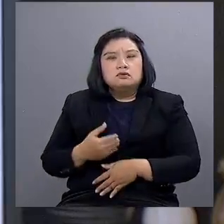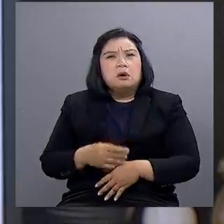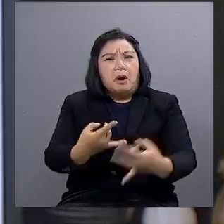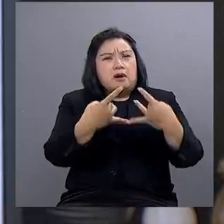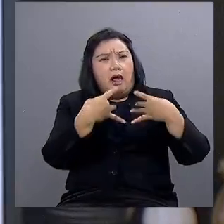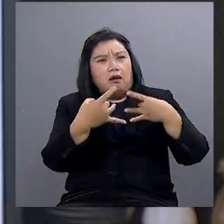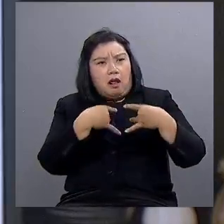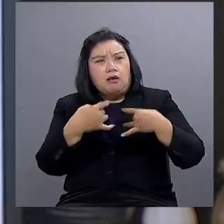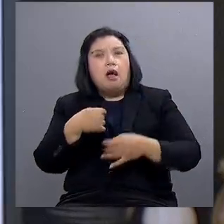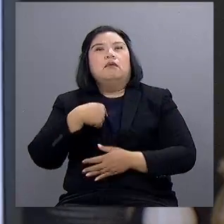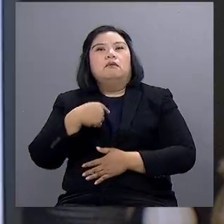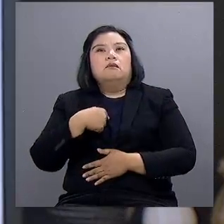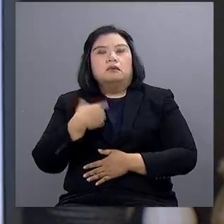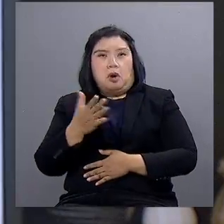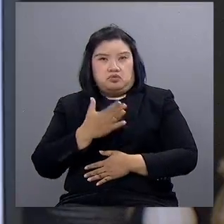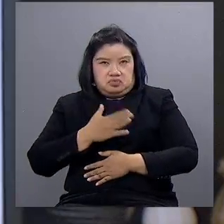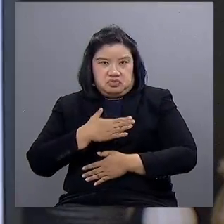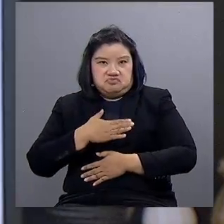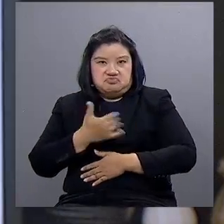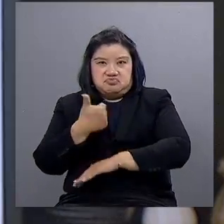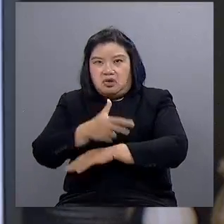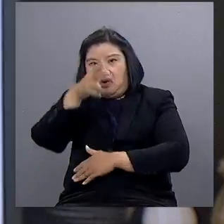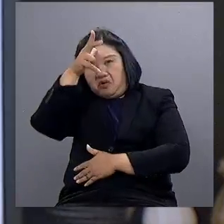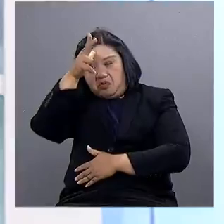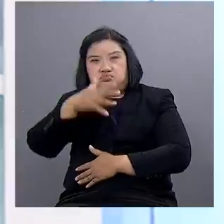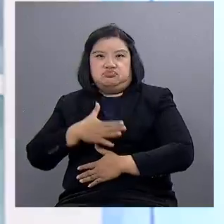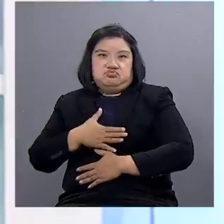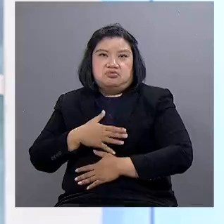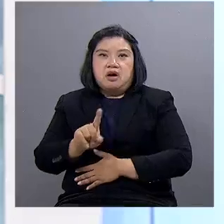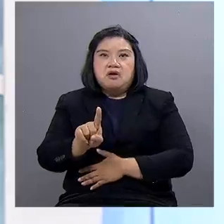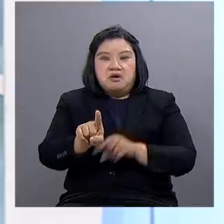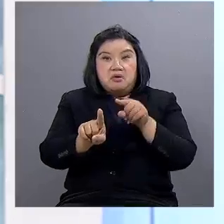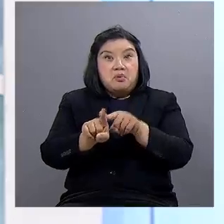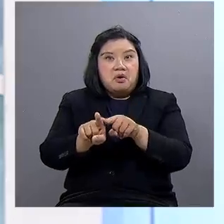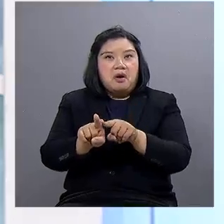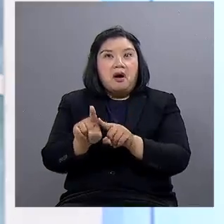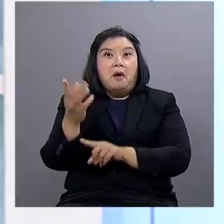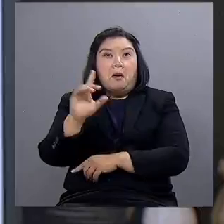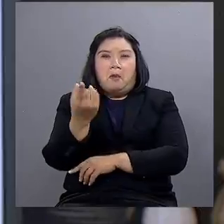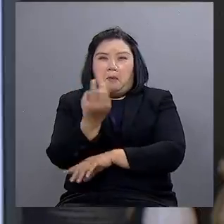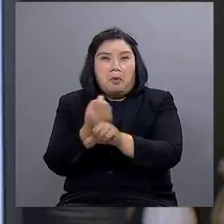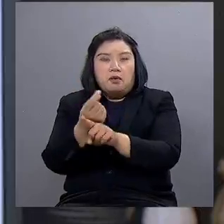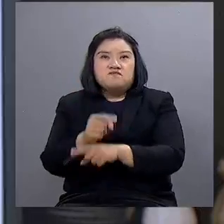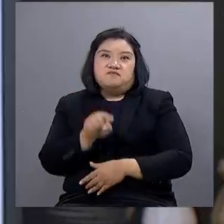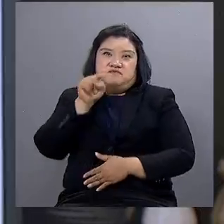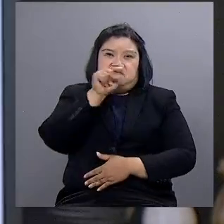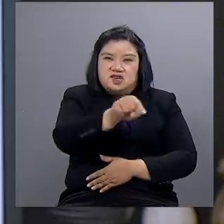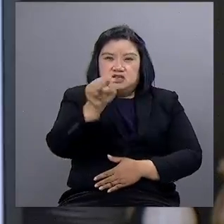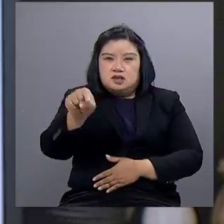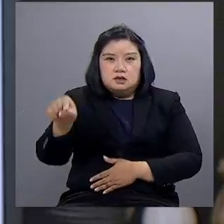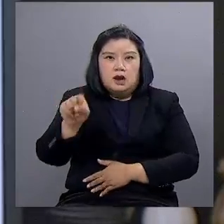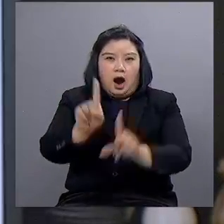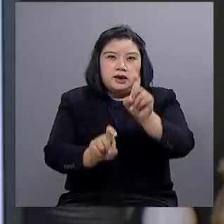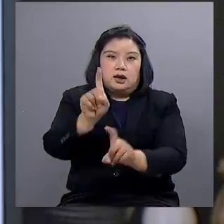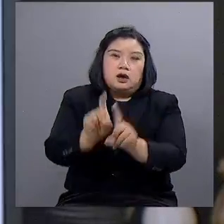ห็นไหมพอมีอำนาจปุ๊บนะชี้นิ้วเพชรใส่เทวดาล่วงหล่นมาจากสวรรค์เป็นแมลงวันเลยอ่ะจนตายโดน